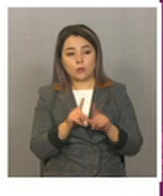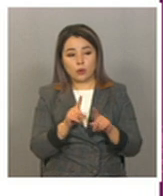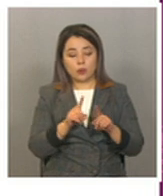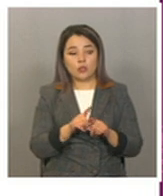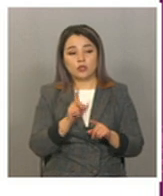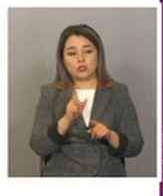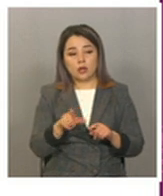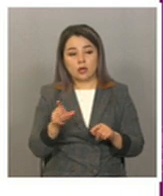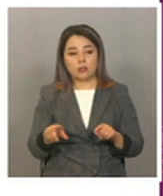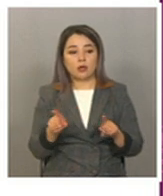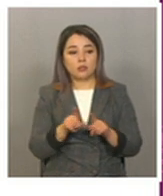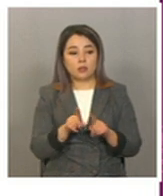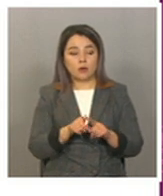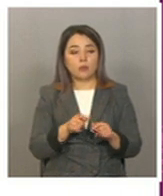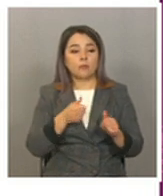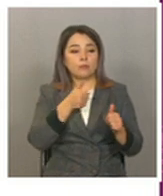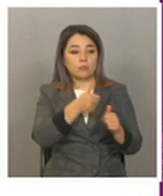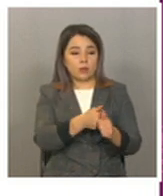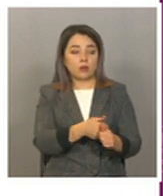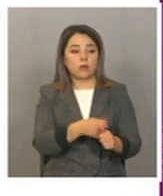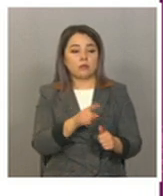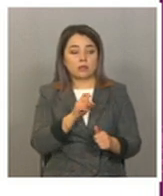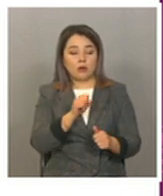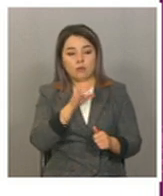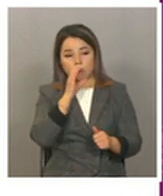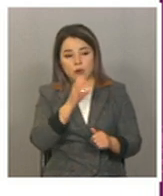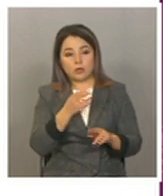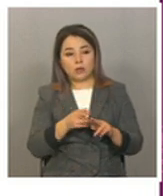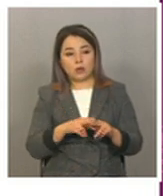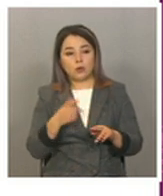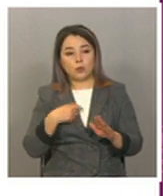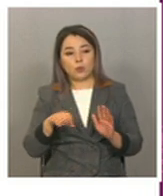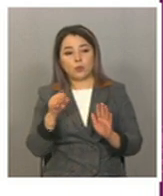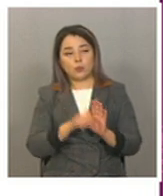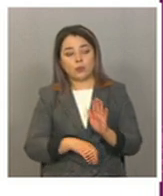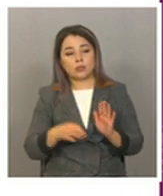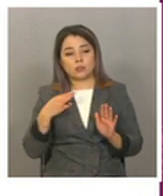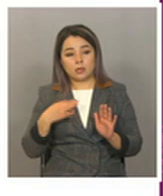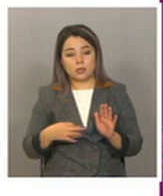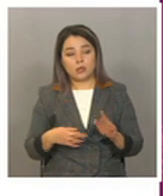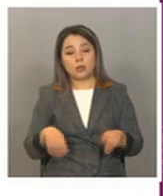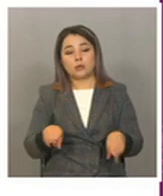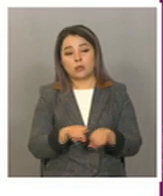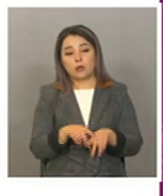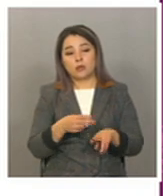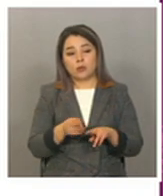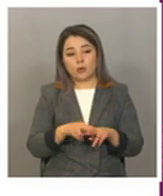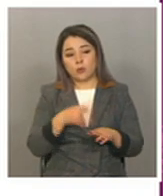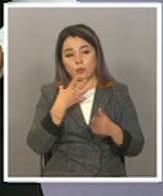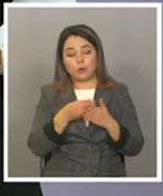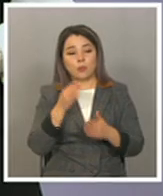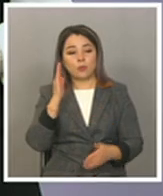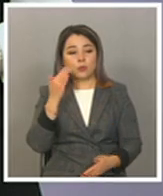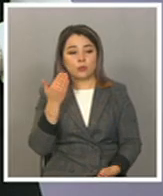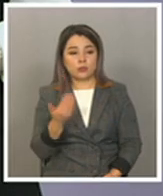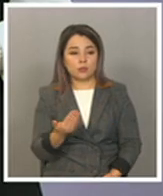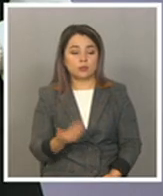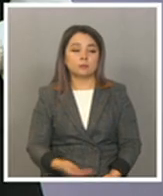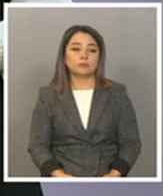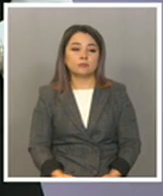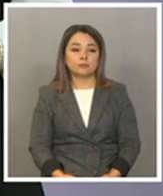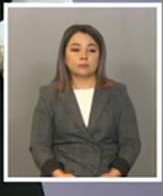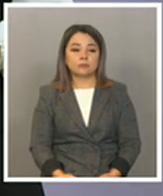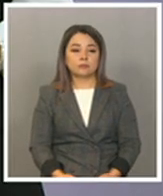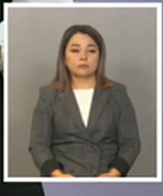Человек в погоне за волчицей убивает своего сына, а значит, и свое будущее. Ребята,